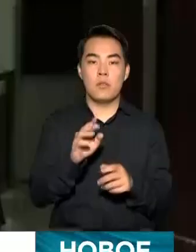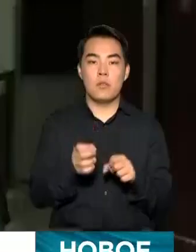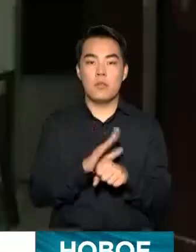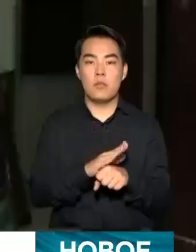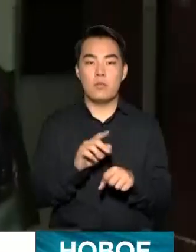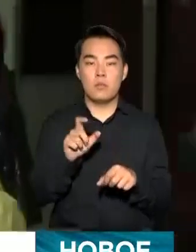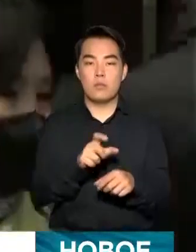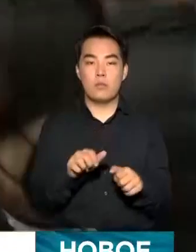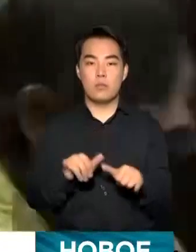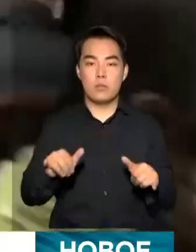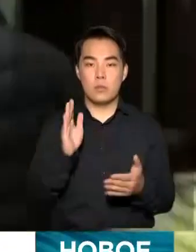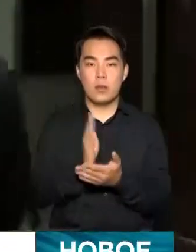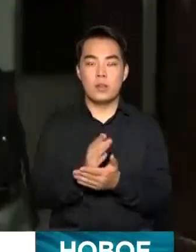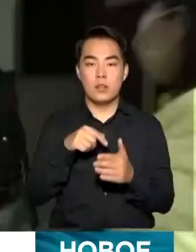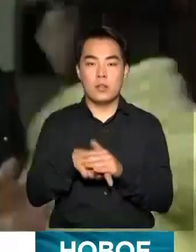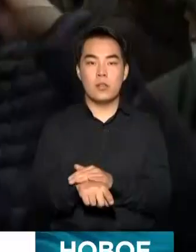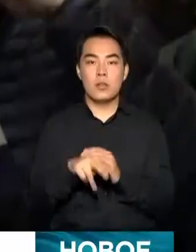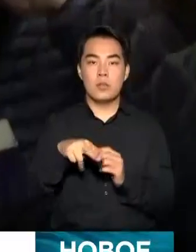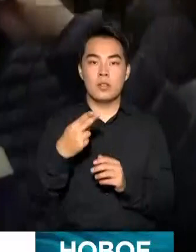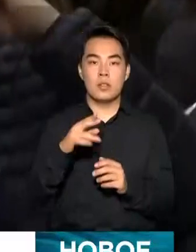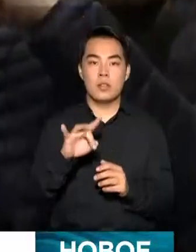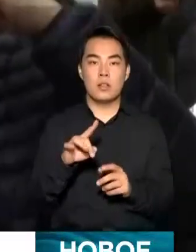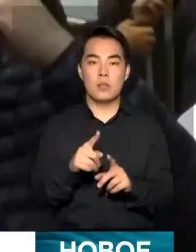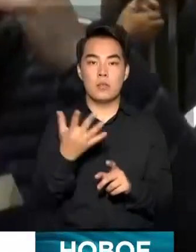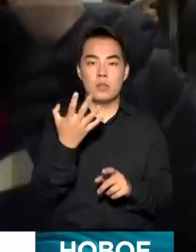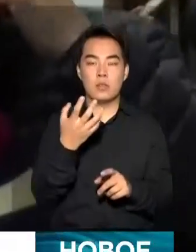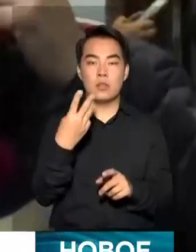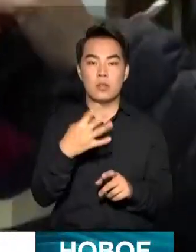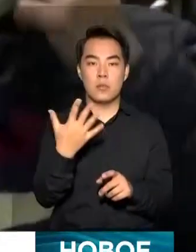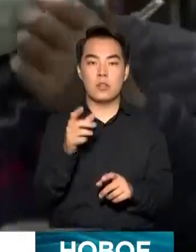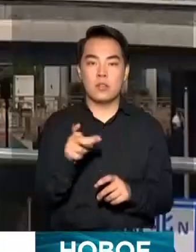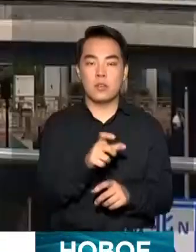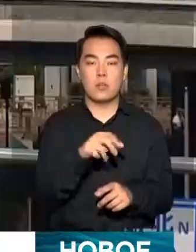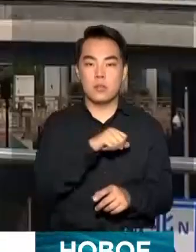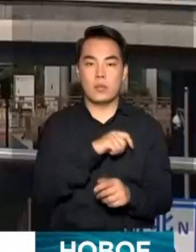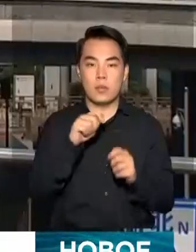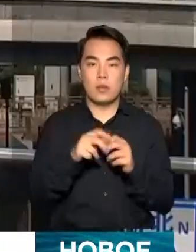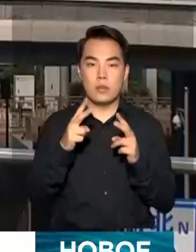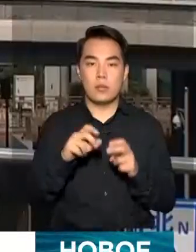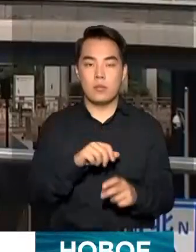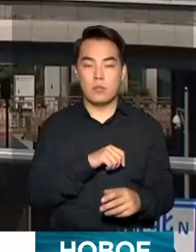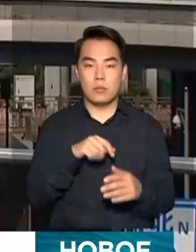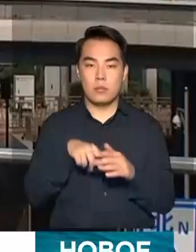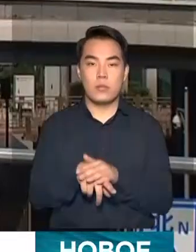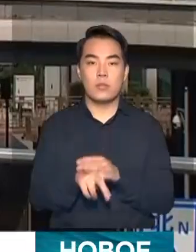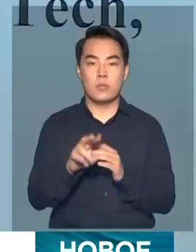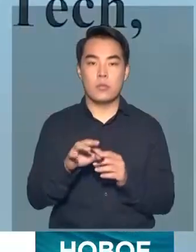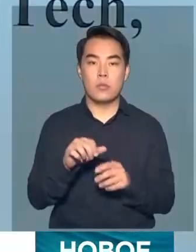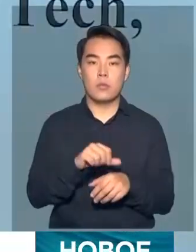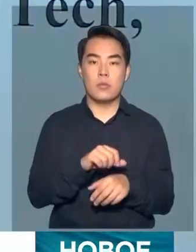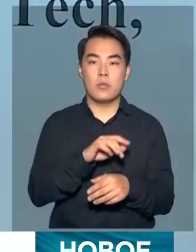за сутки положительные результаты ПЦР получили 535 пациентов это только в Континентальной части